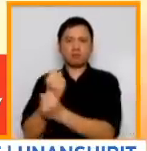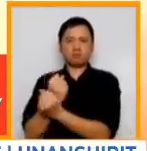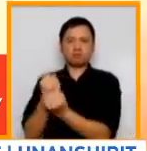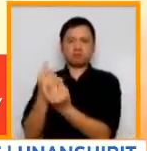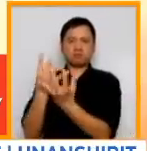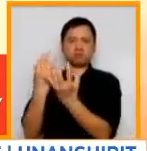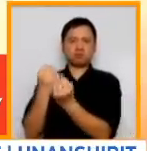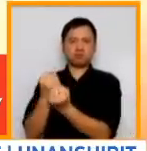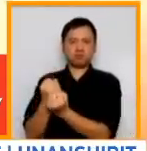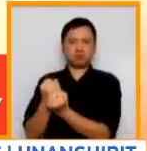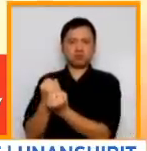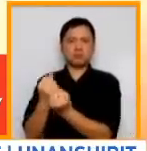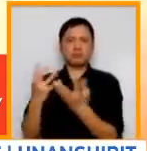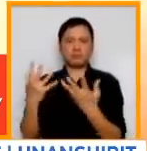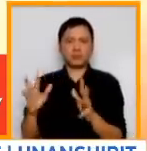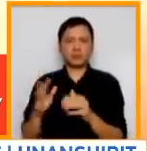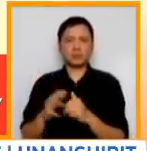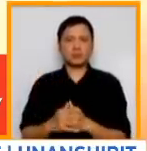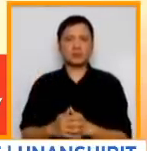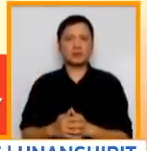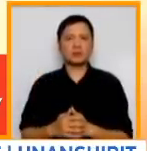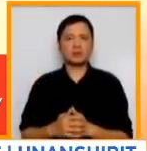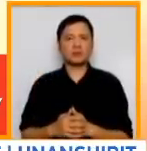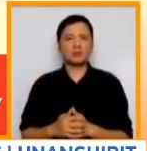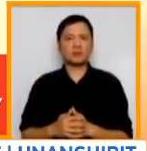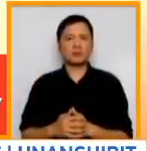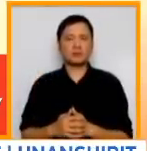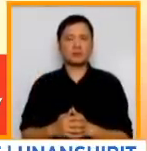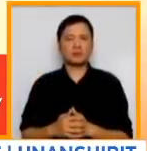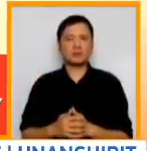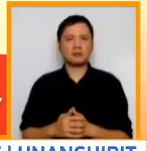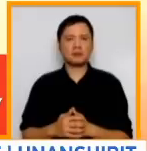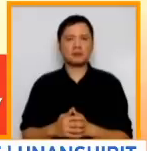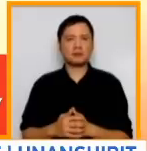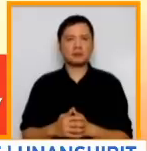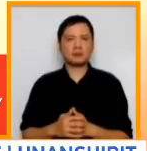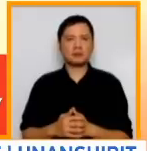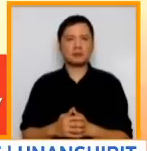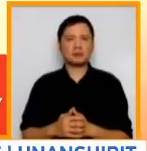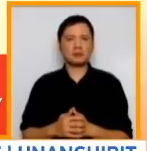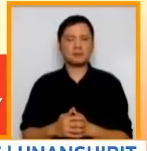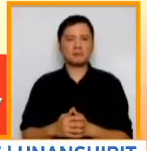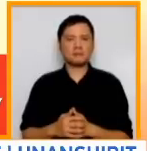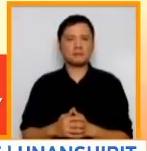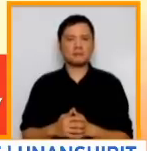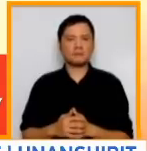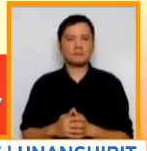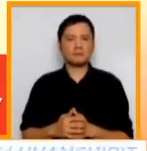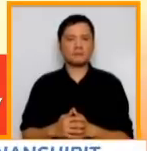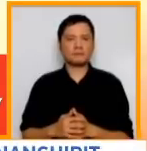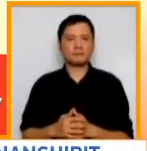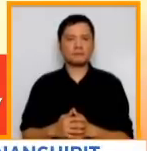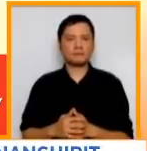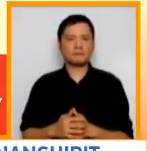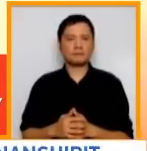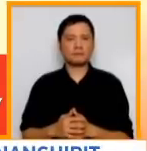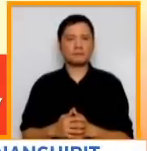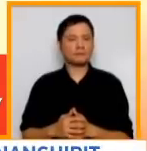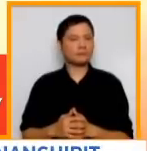harapan, tapos pangalawa po sumabog yung puwitan ng C-130 po, ma'am. So